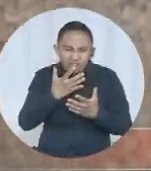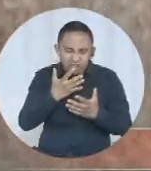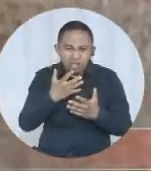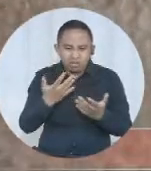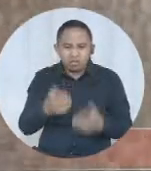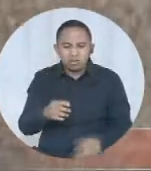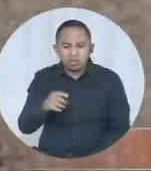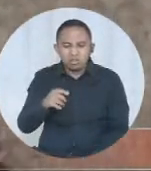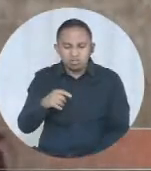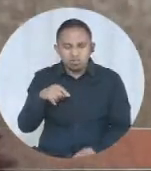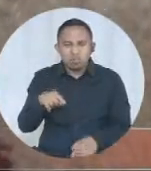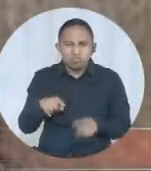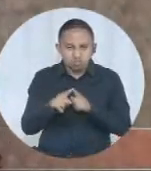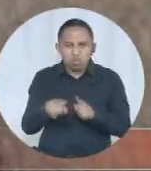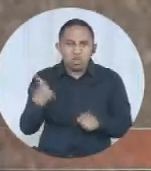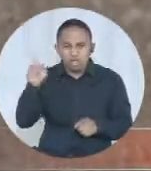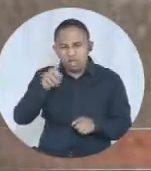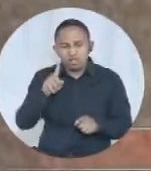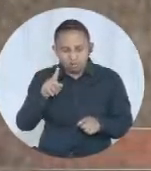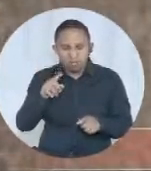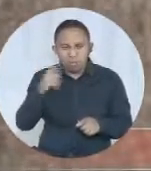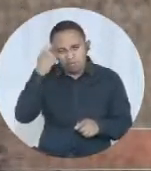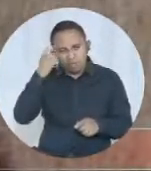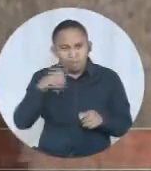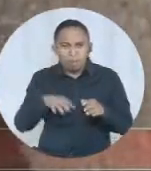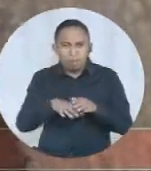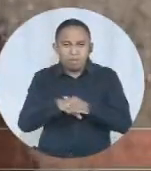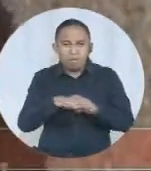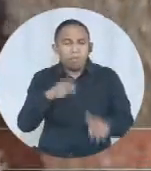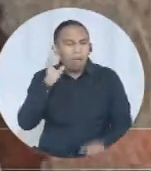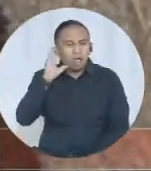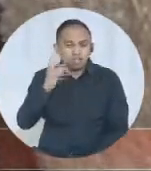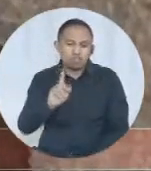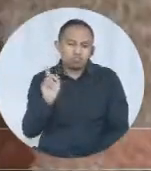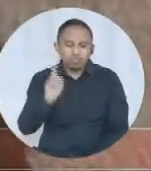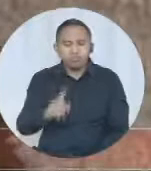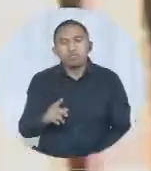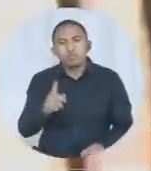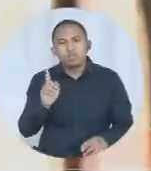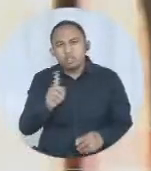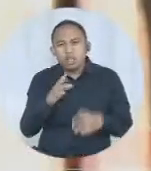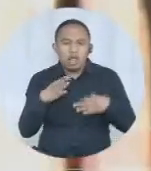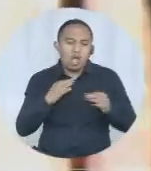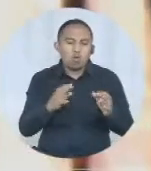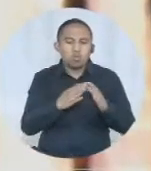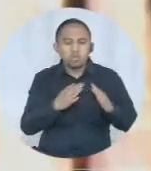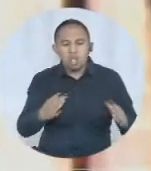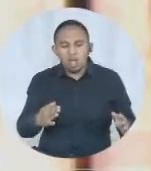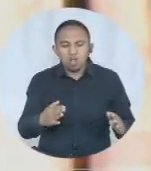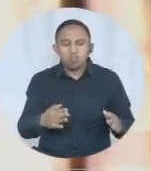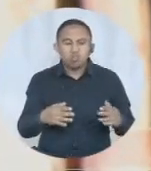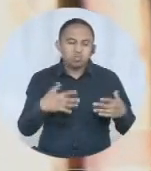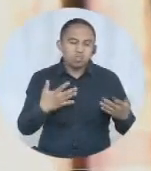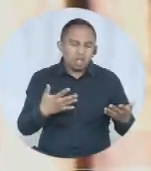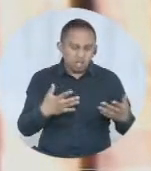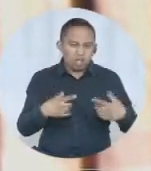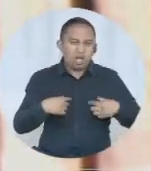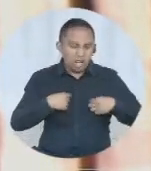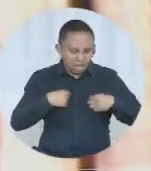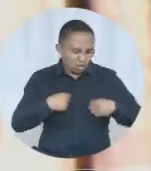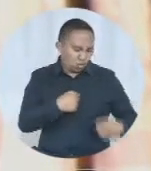ho an'i Madagasikara raha teo koa hatrany ampitan-dranomasina. Anaovana haingotrano eny fa hatramin'ireo karazana fitafiana maro